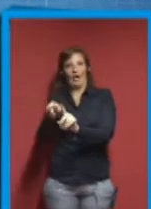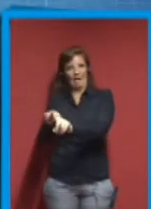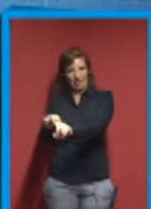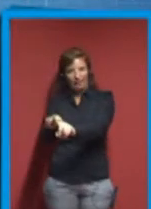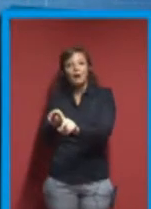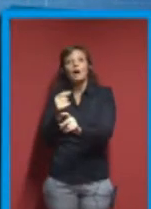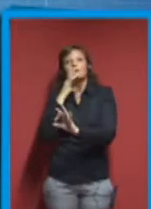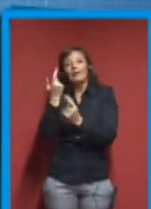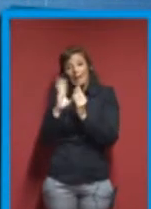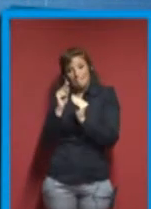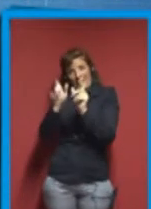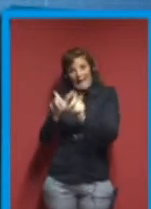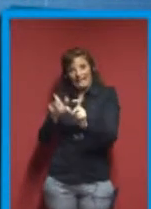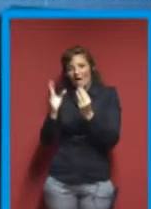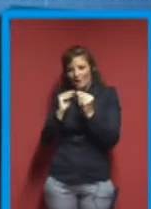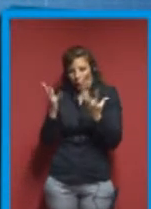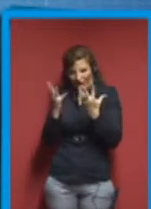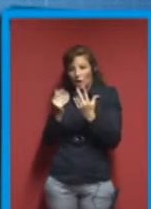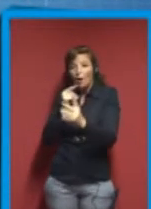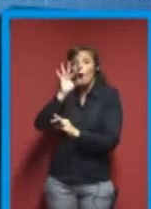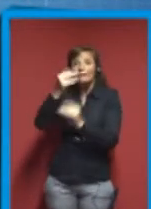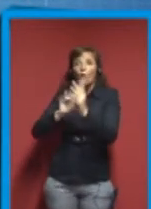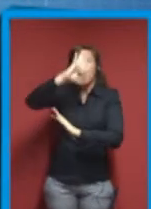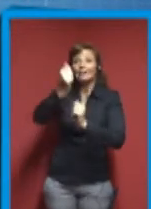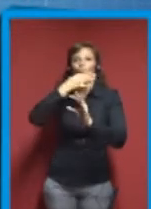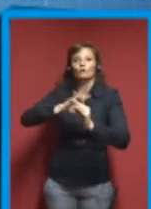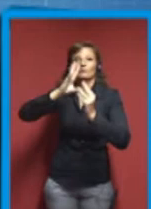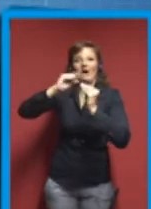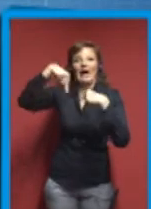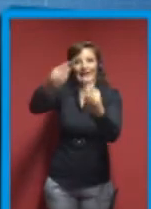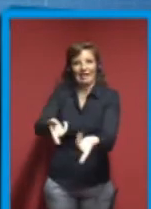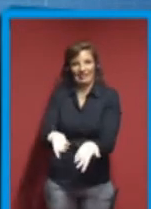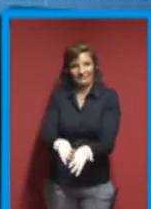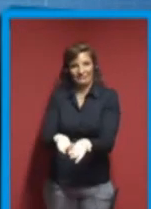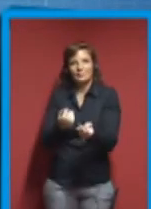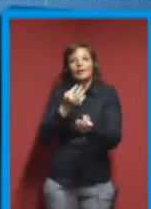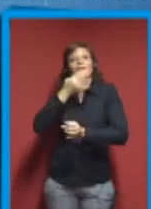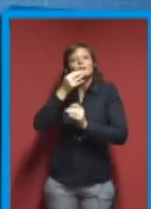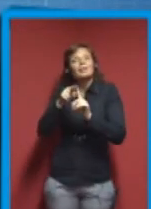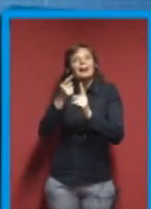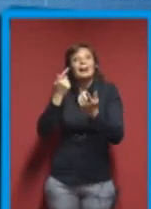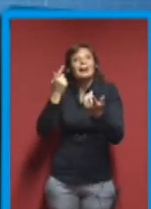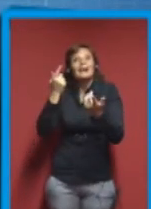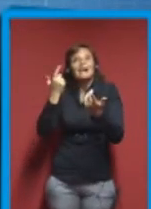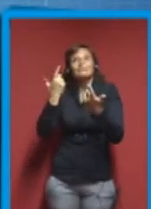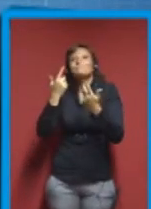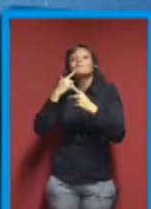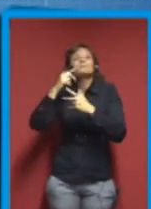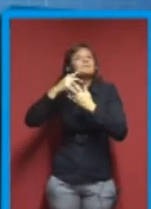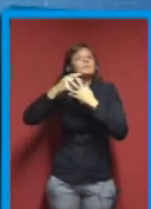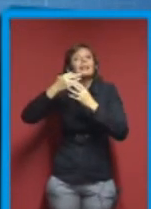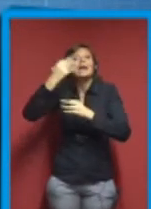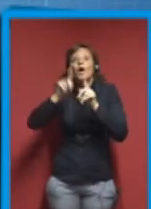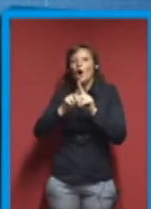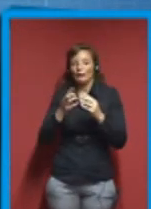cose perché gli altri maker facciano altre cose. È come ci fosse un'impennata